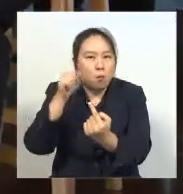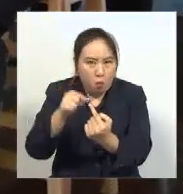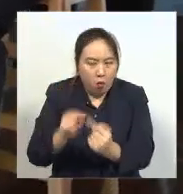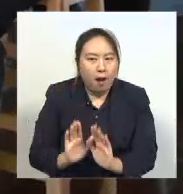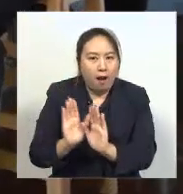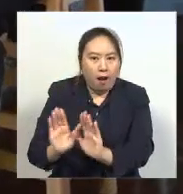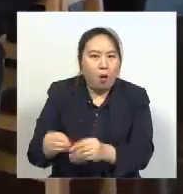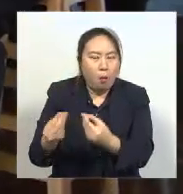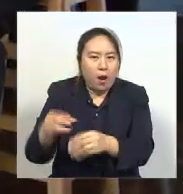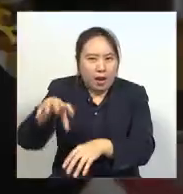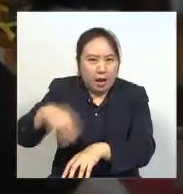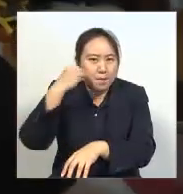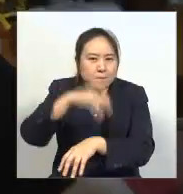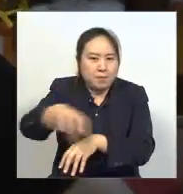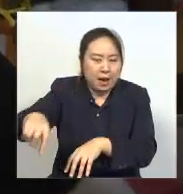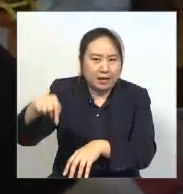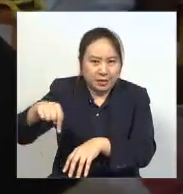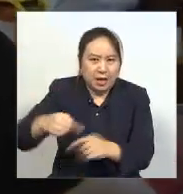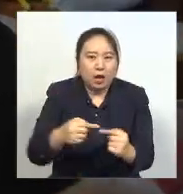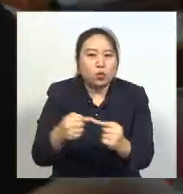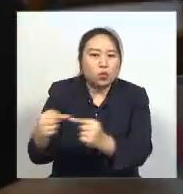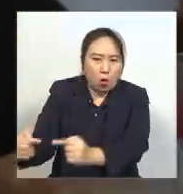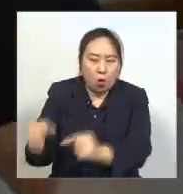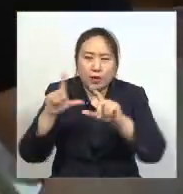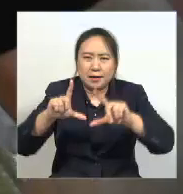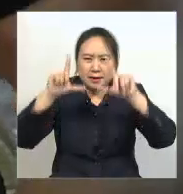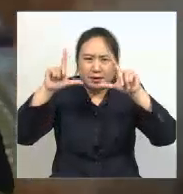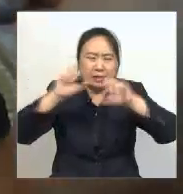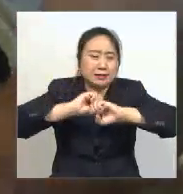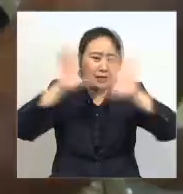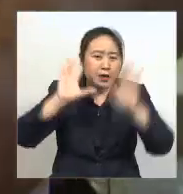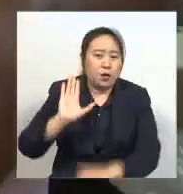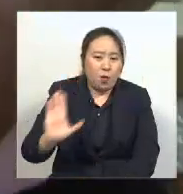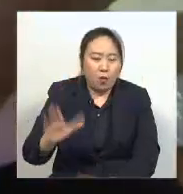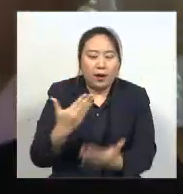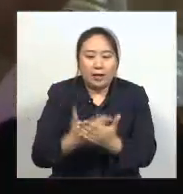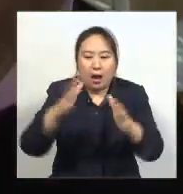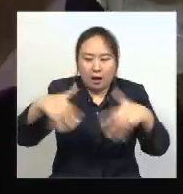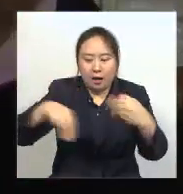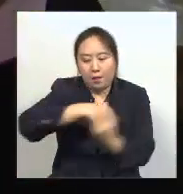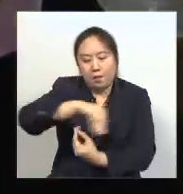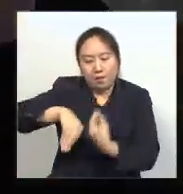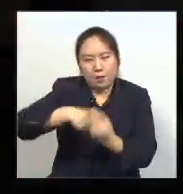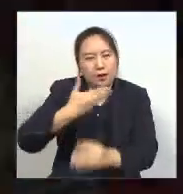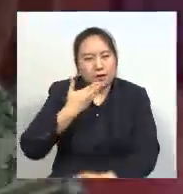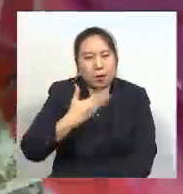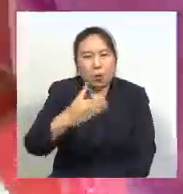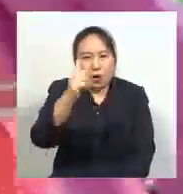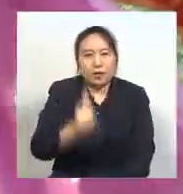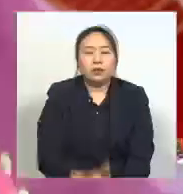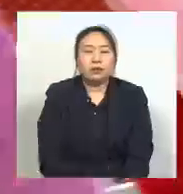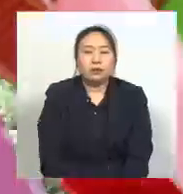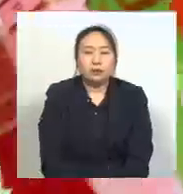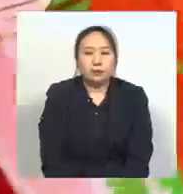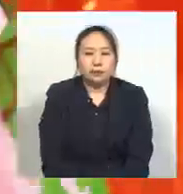ชุมชนเมืองศาสตร์หลวงต่อไปซึ่งนอกจากจะเป็นอัตลักษณ์ที่เด่นชัดของที่นี่ยังสร้างรายได้ที่ยั่งยืนให้กับชาวชุมชนได้อีกด้วย